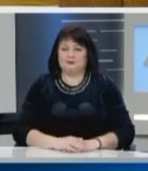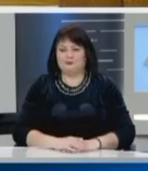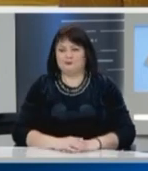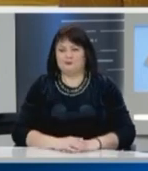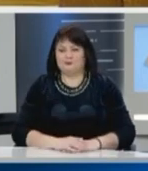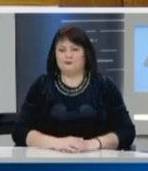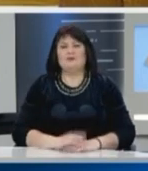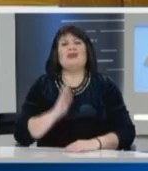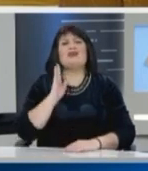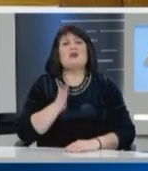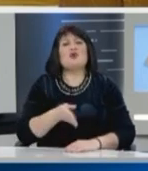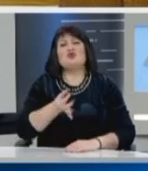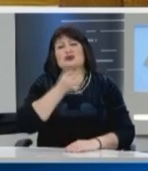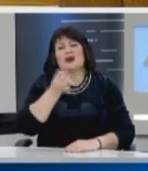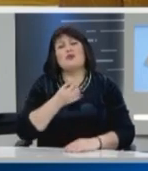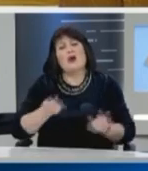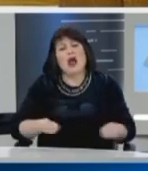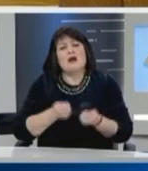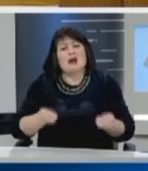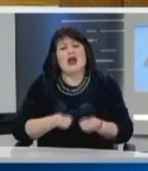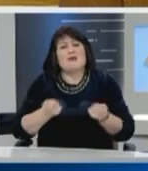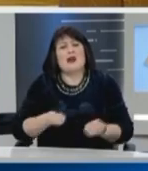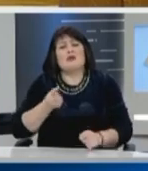Θα μπορούσα να πολλαπλασιάσω τα πεπραγμένα αυτής